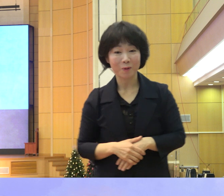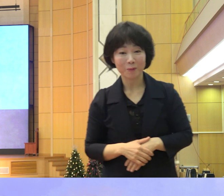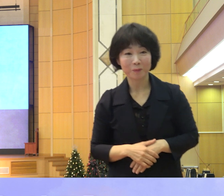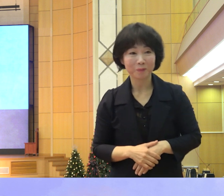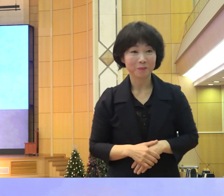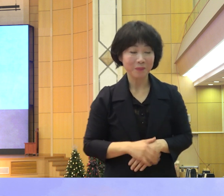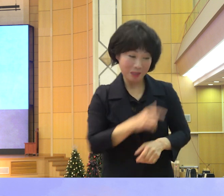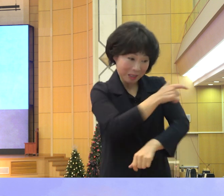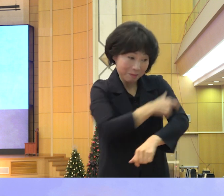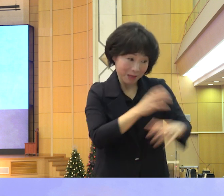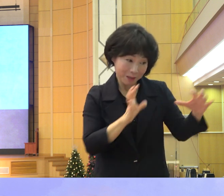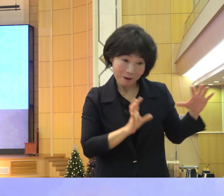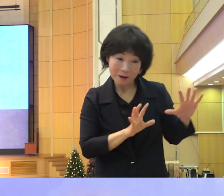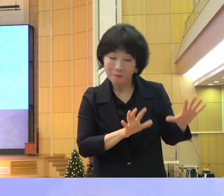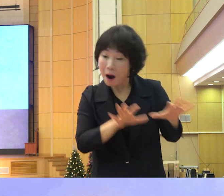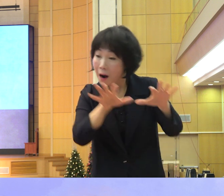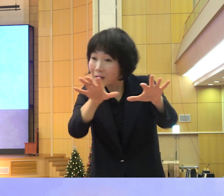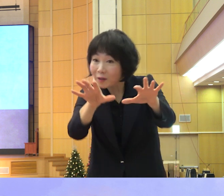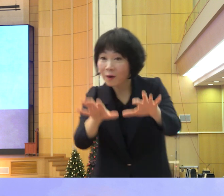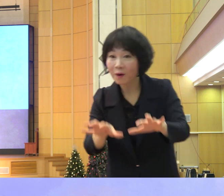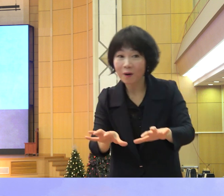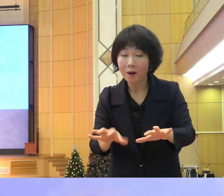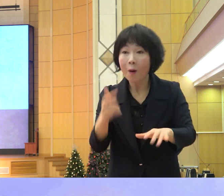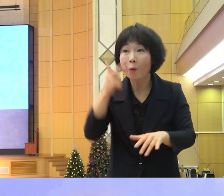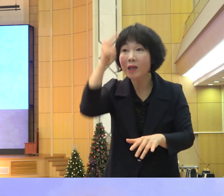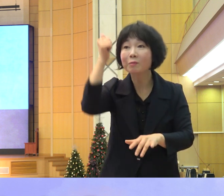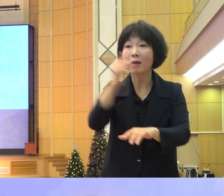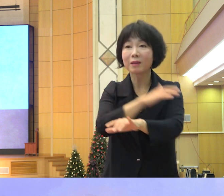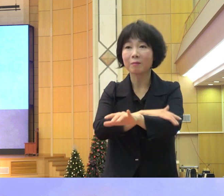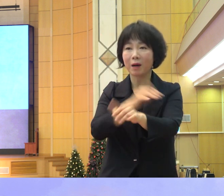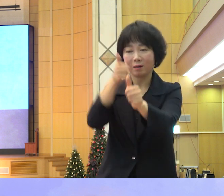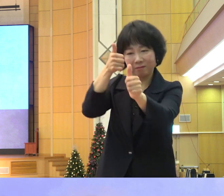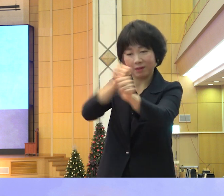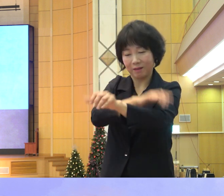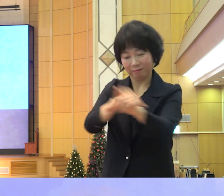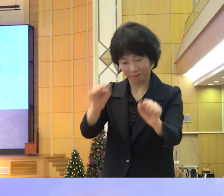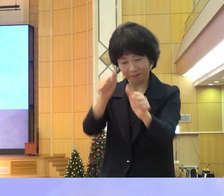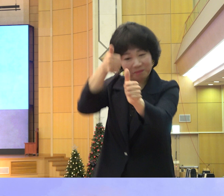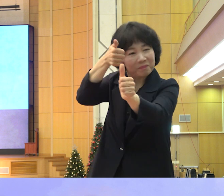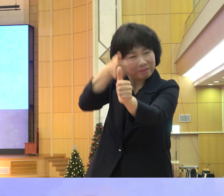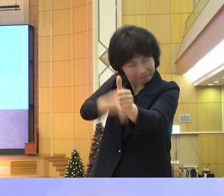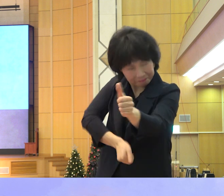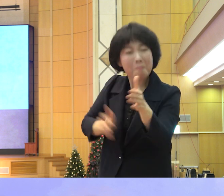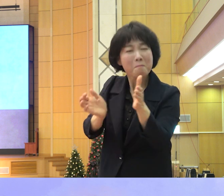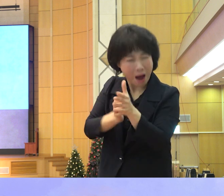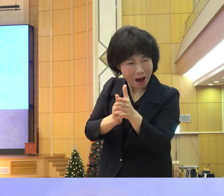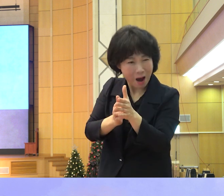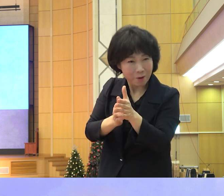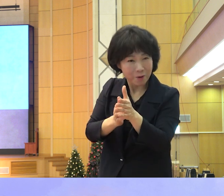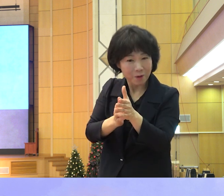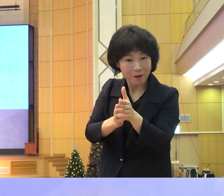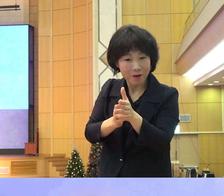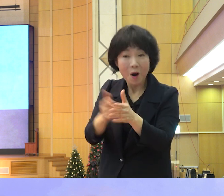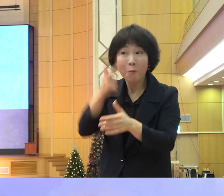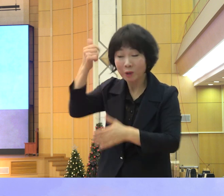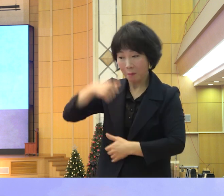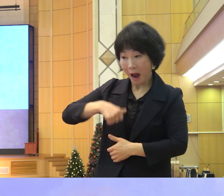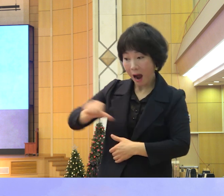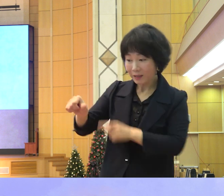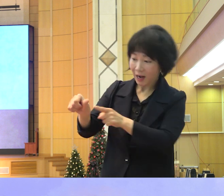세뱃돈을 주었어. 그때 당시에 저는요, 아침에 일어나자마자 세뱃돈